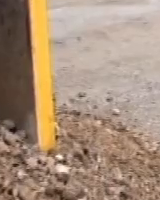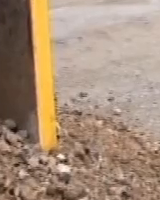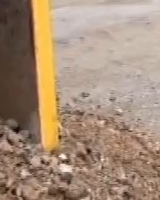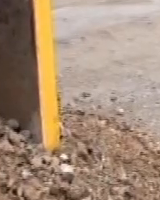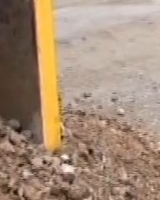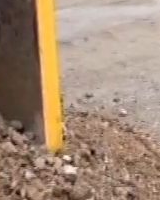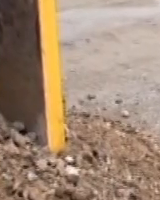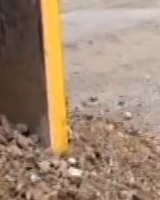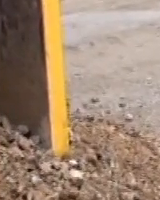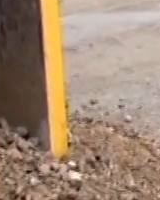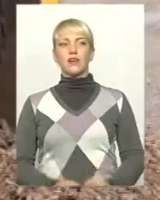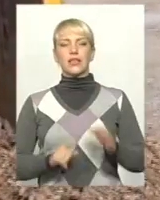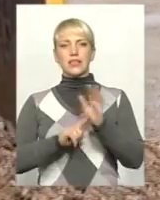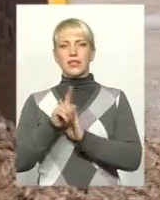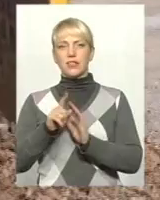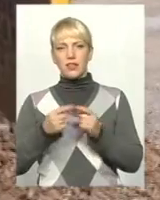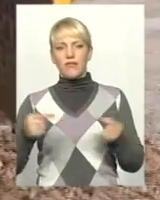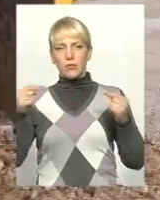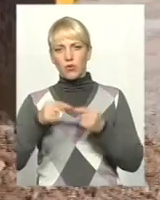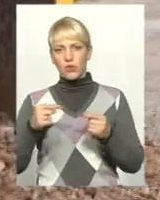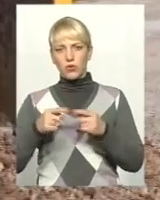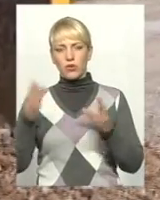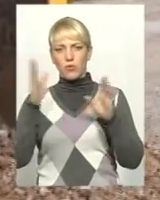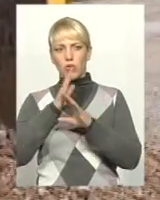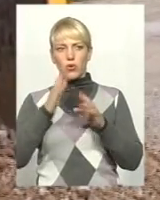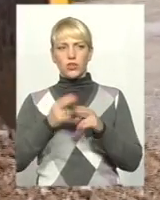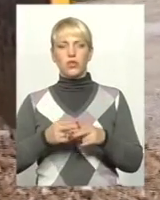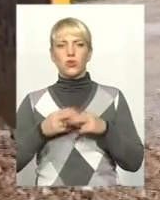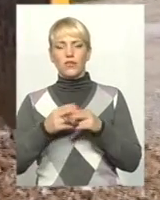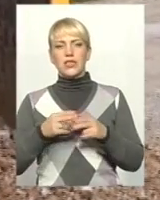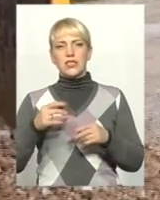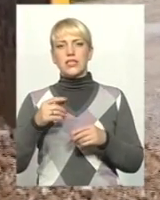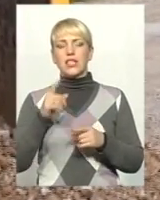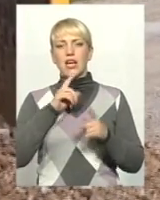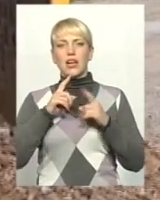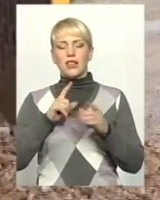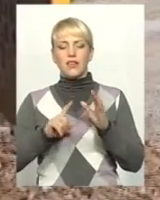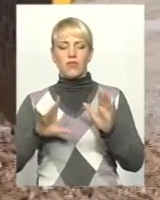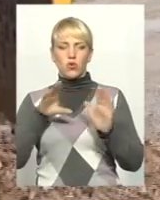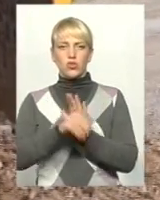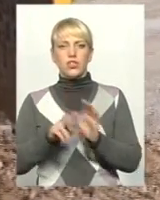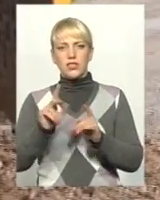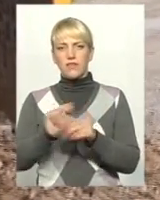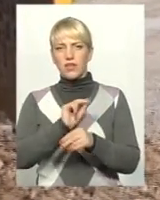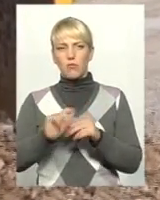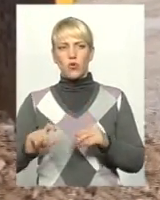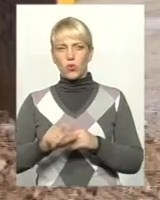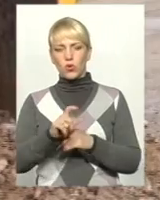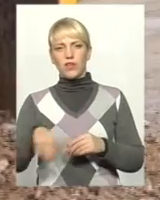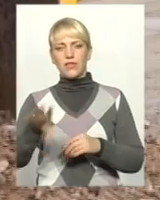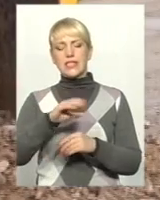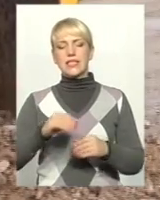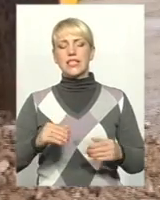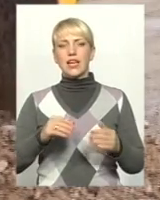З настанням відповідної погоди Дунаєвецька міська рада активно включилася в ремонт доріг всіх